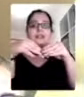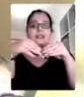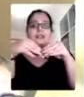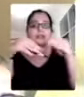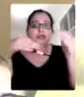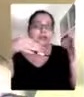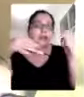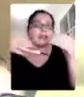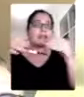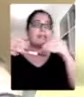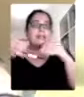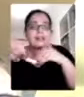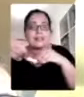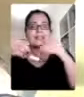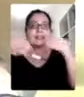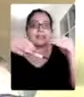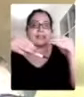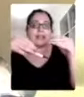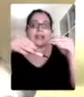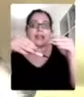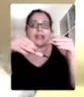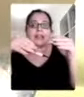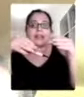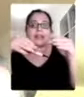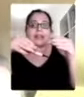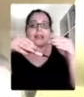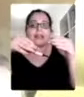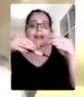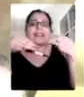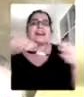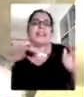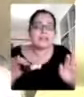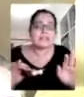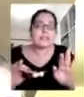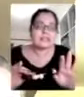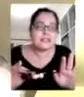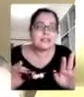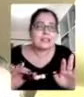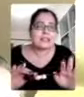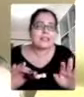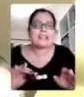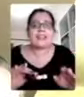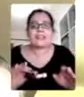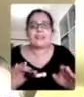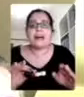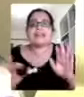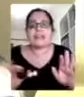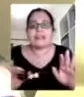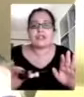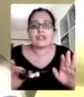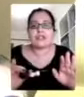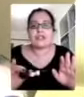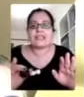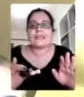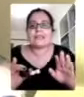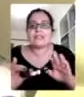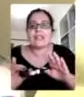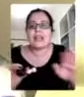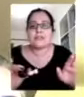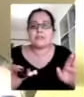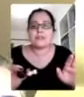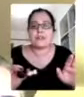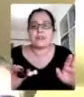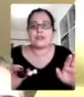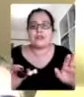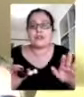kaplandıktan sonra düşük marka ile Dunhill arasında fark kalmasaydı zaten marka diye bir şey olmazdı. Hepimiz